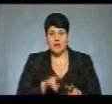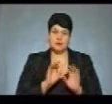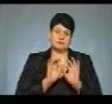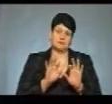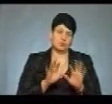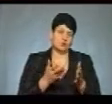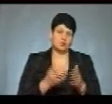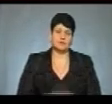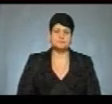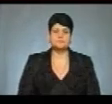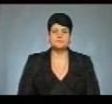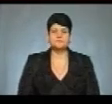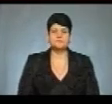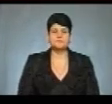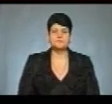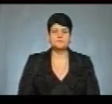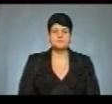коментуйте.